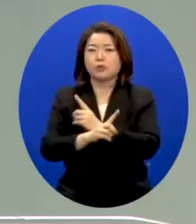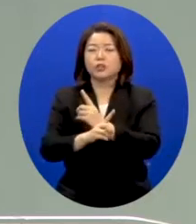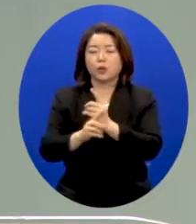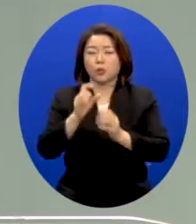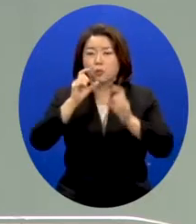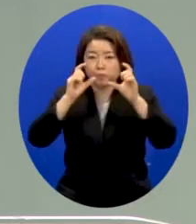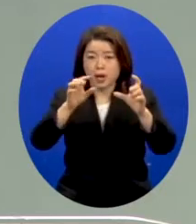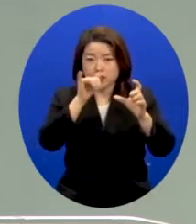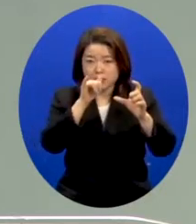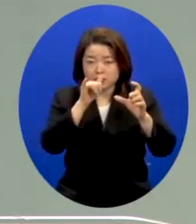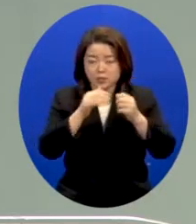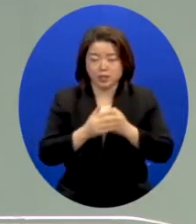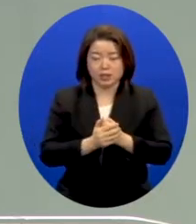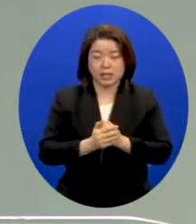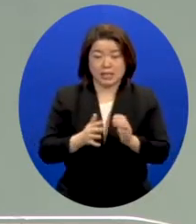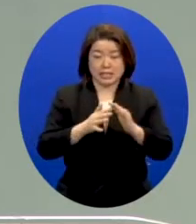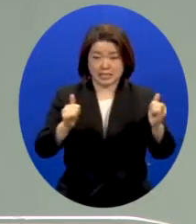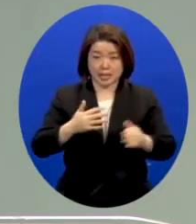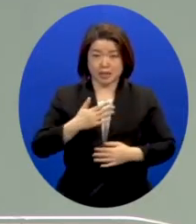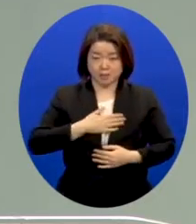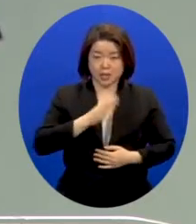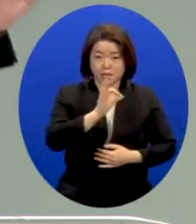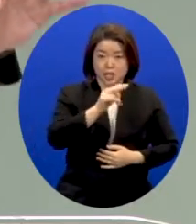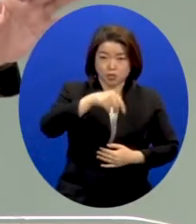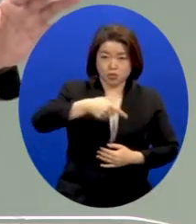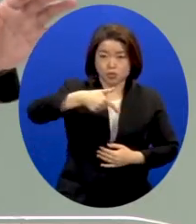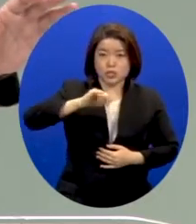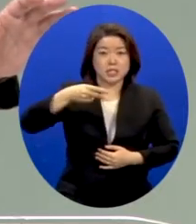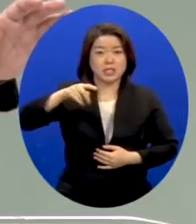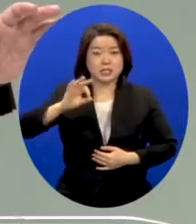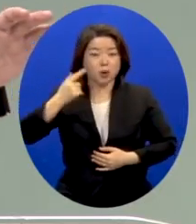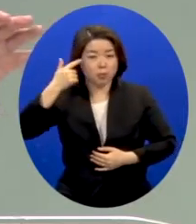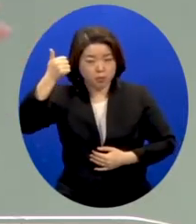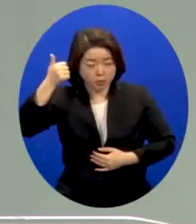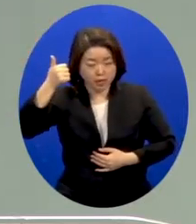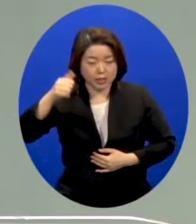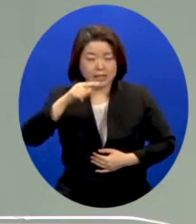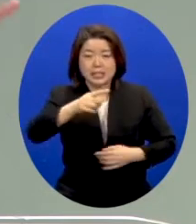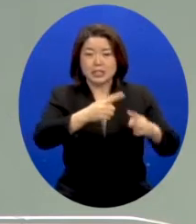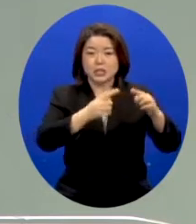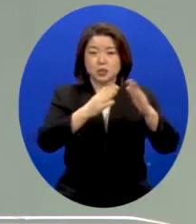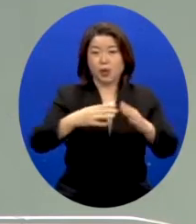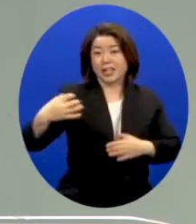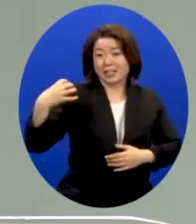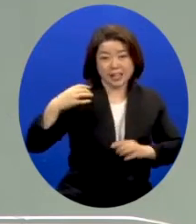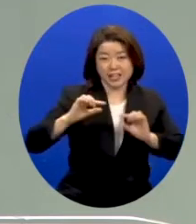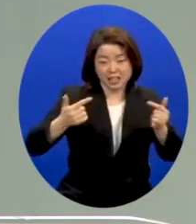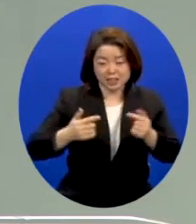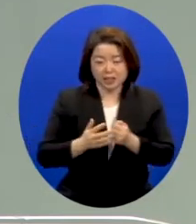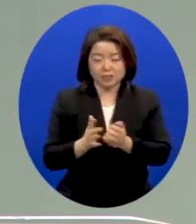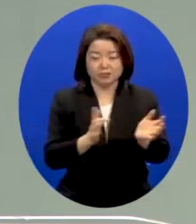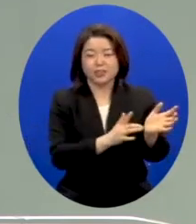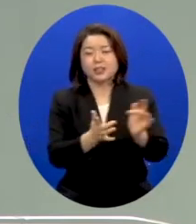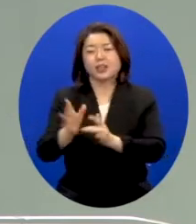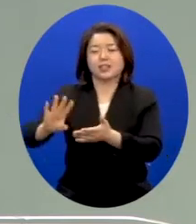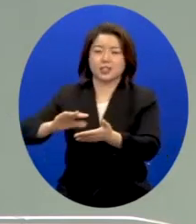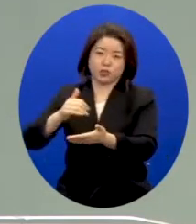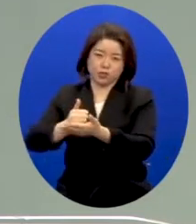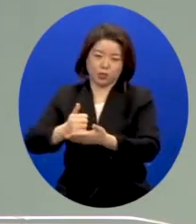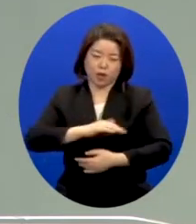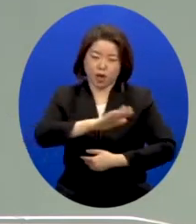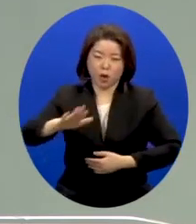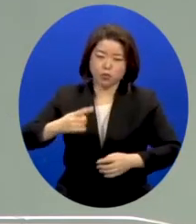사람이 유기성 목사 가 더 이상 이 교회의 담임목사가 아니고 예수 그리스도께서 우리 교회의 담임목사가 되게